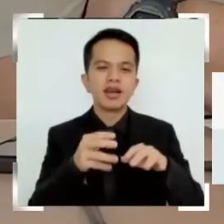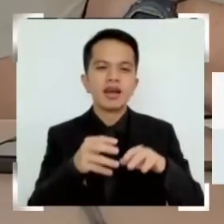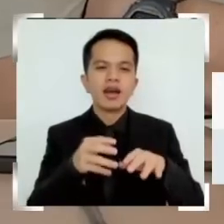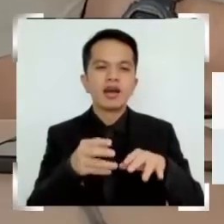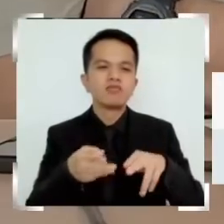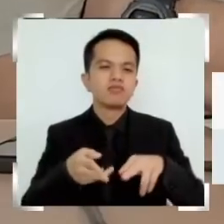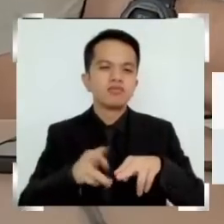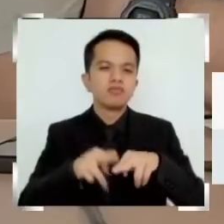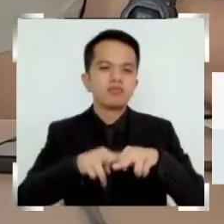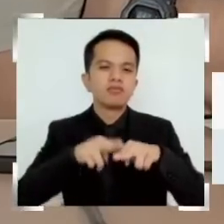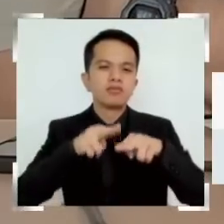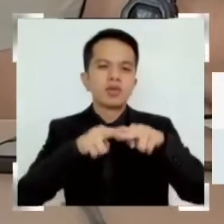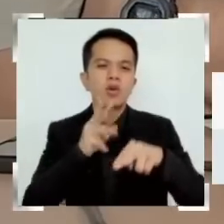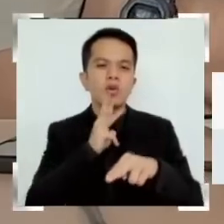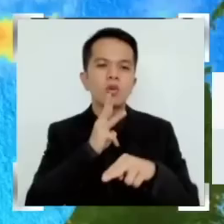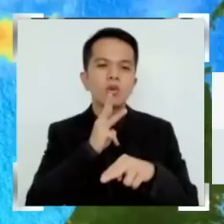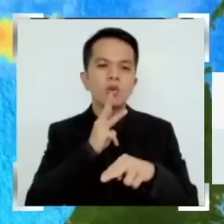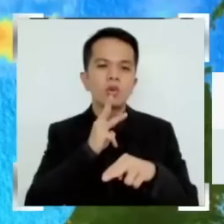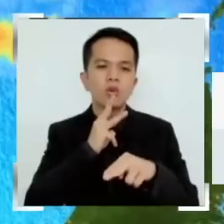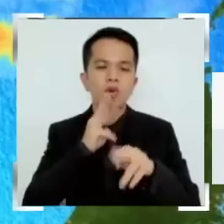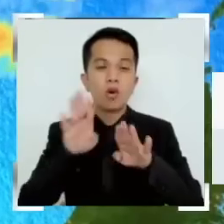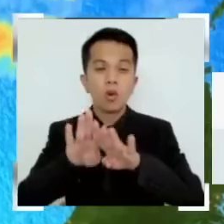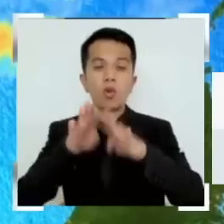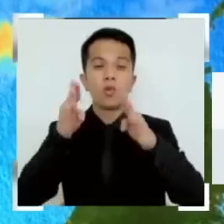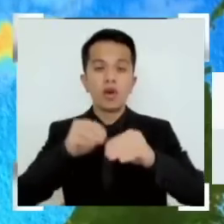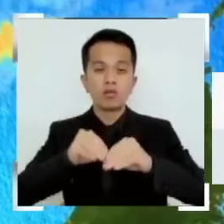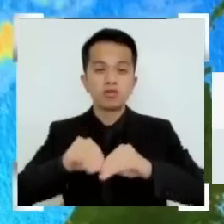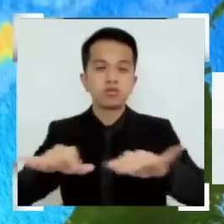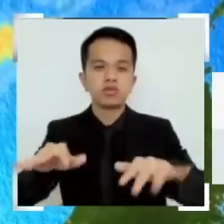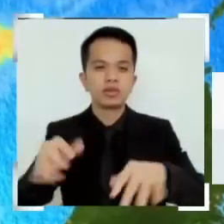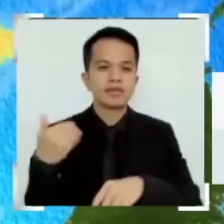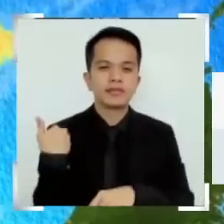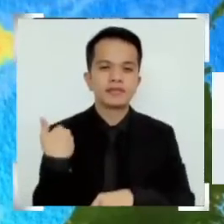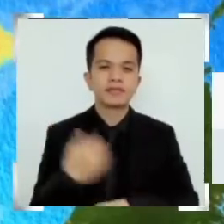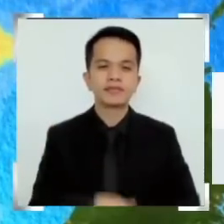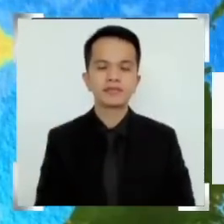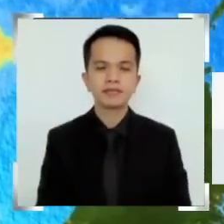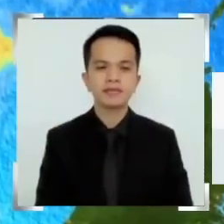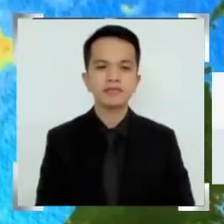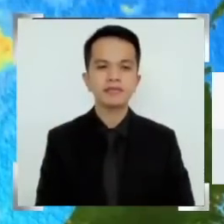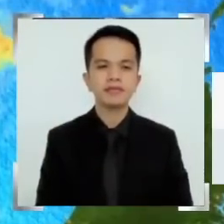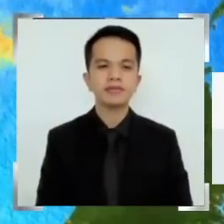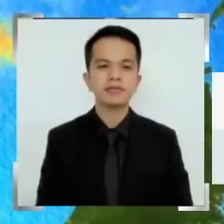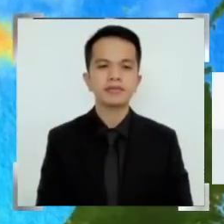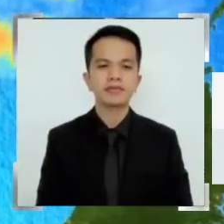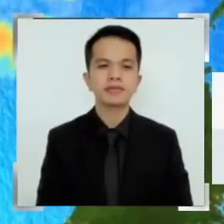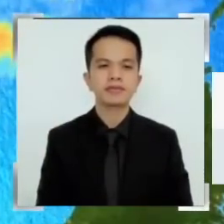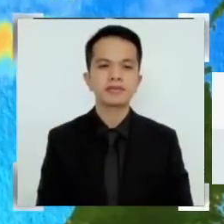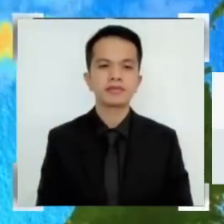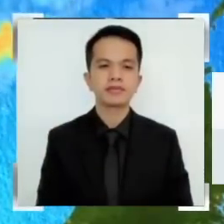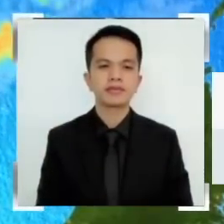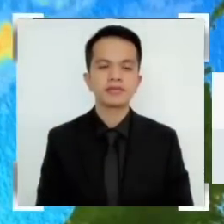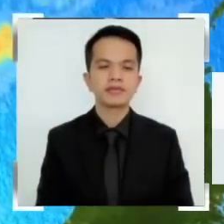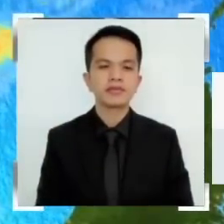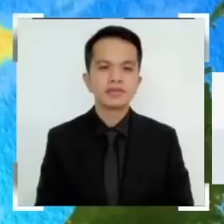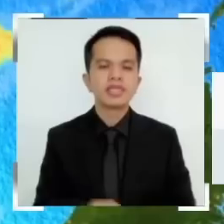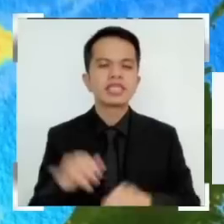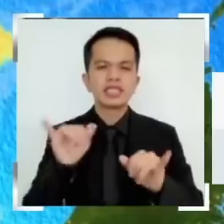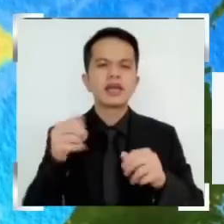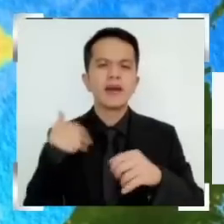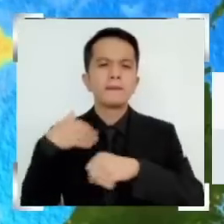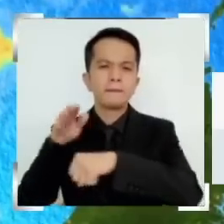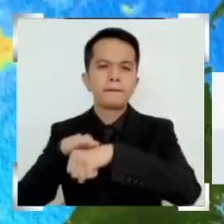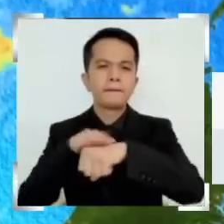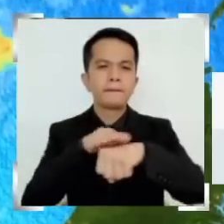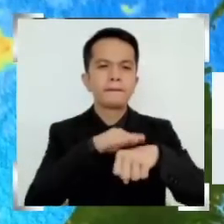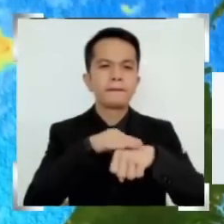ng pag-o-open ng mga gate. Simula Lunes, maaari may orange at red rainfall warning sa ilang lugar dahil sa